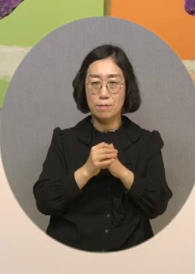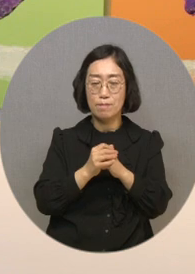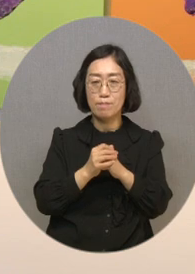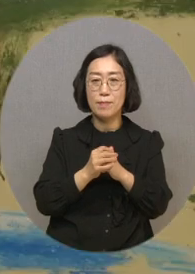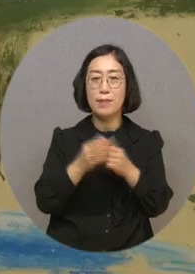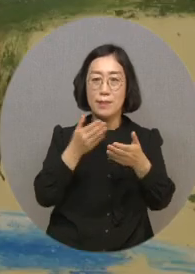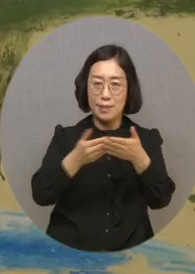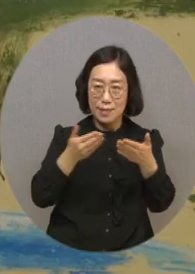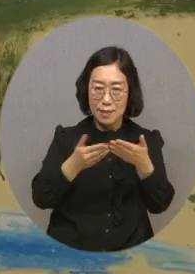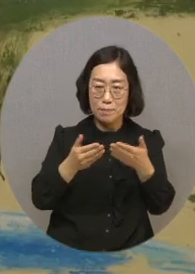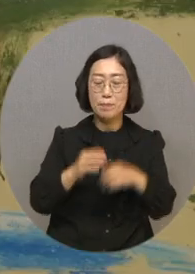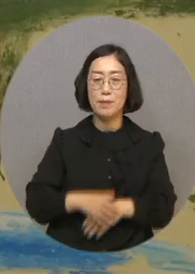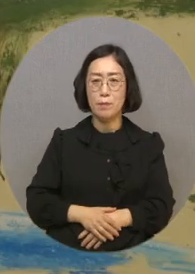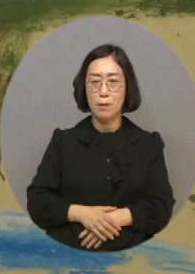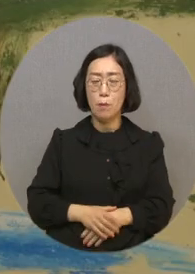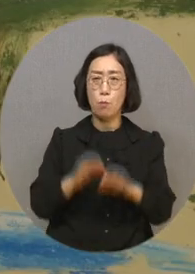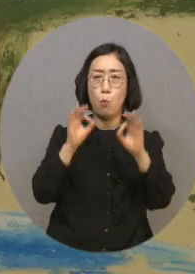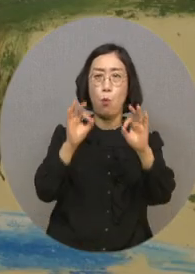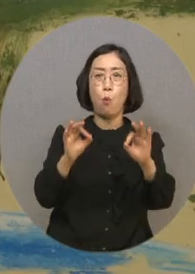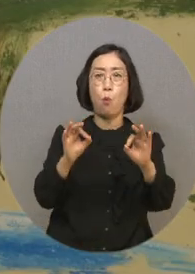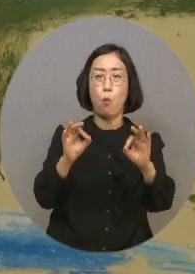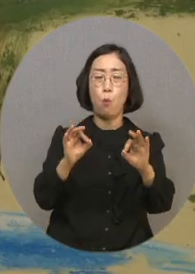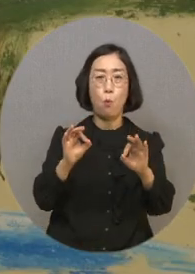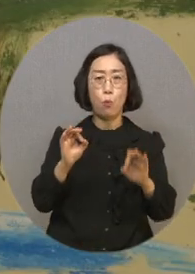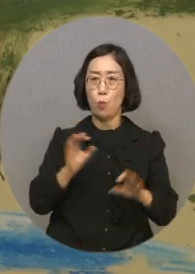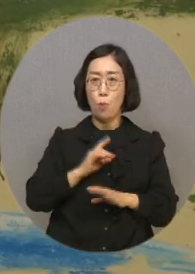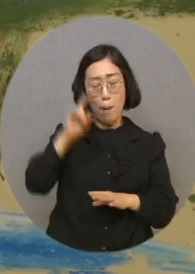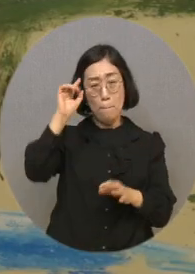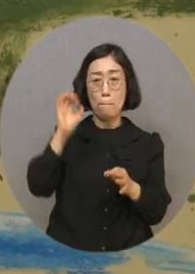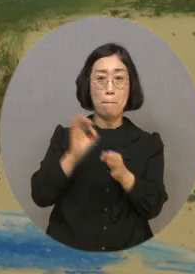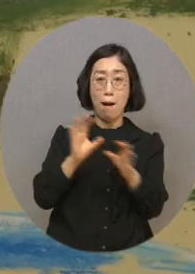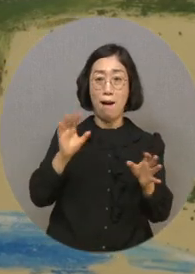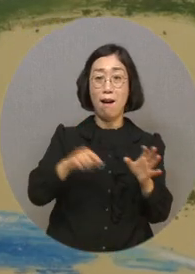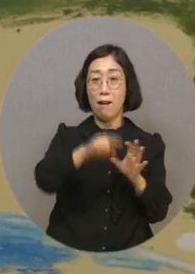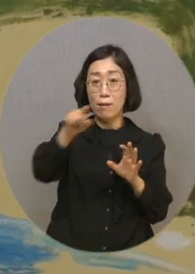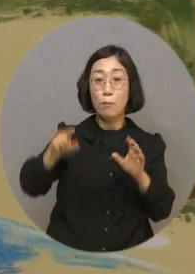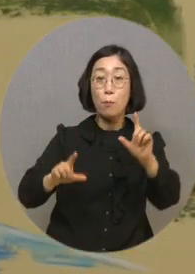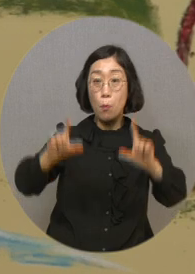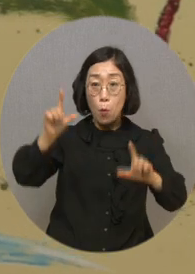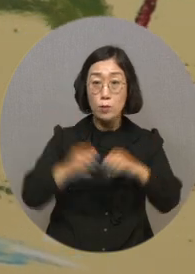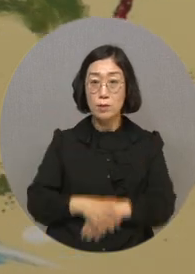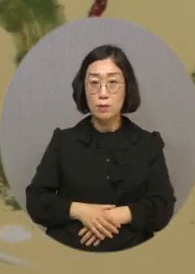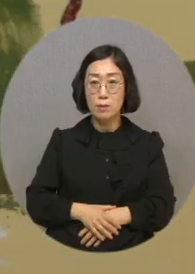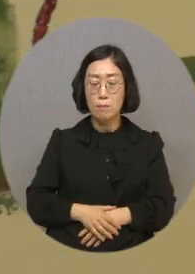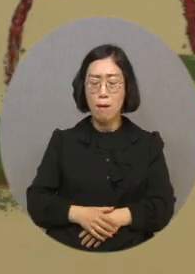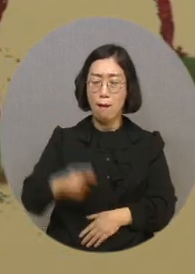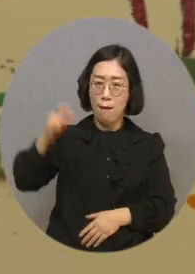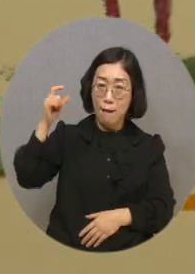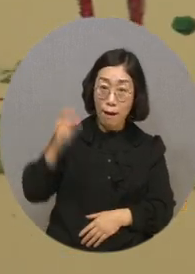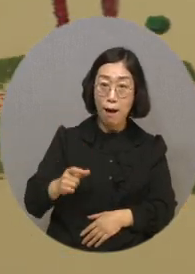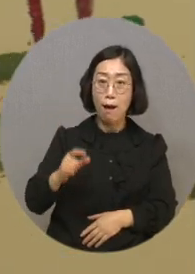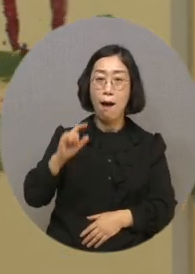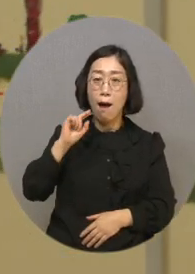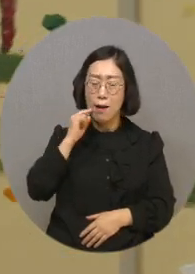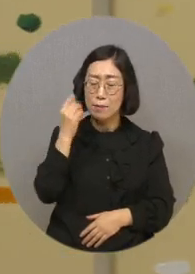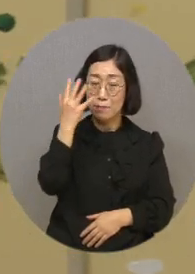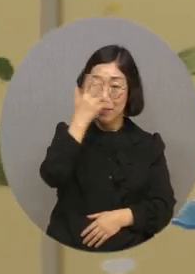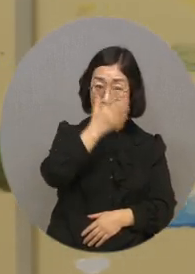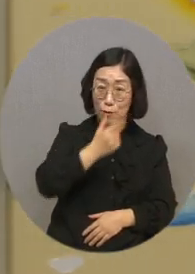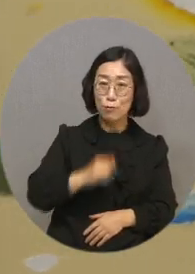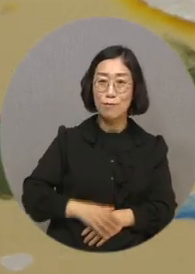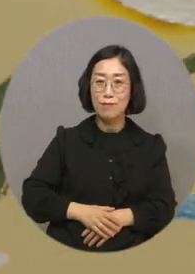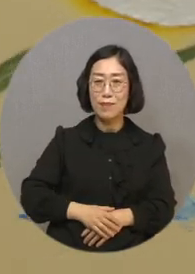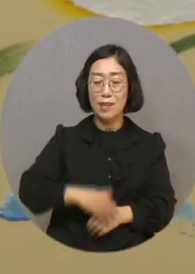묘사하게 됐습니다. 얼핏 파격적일 수 있는 이 산수 풍광들은 힘차고 아름다운 남도